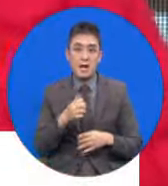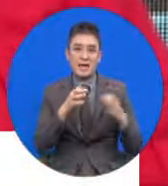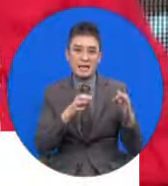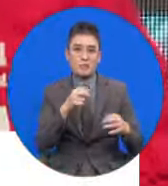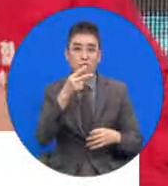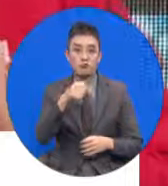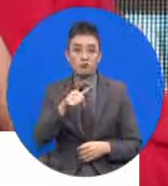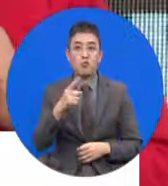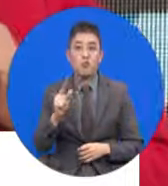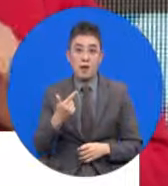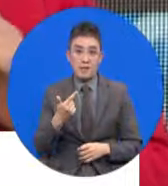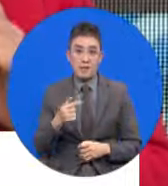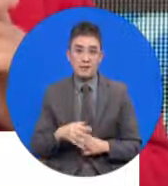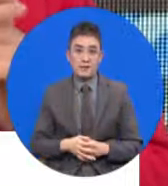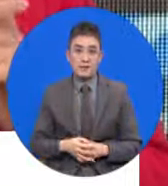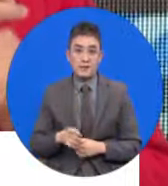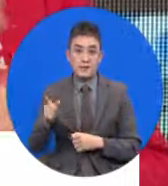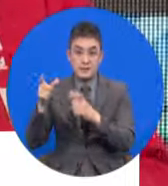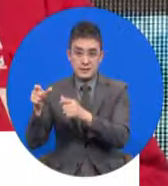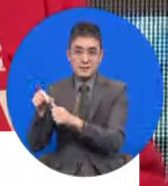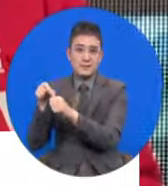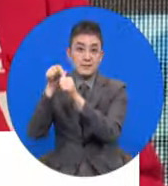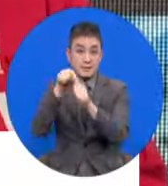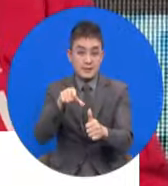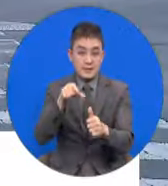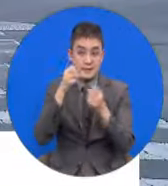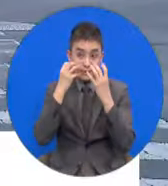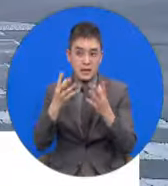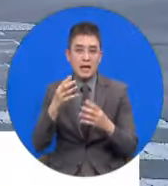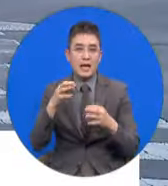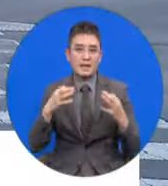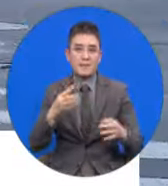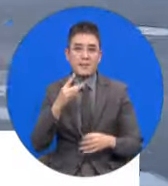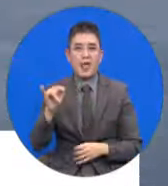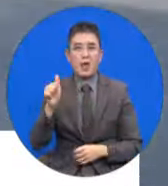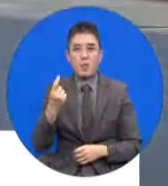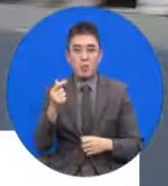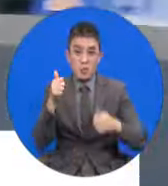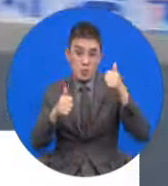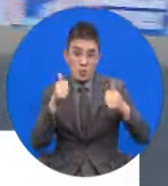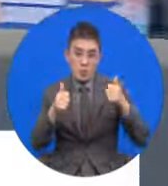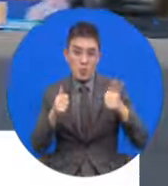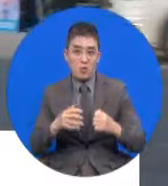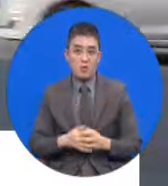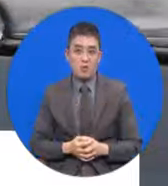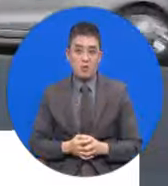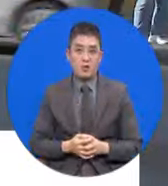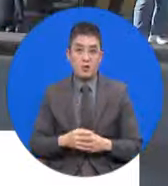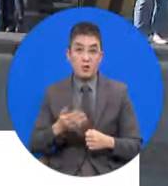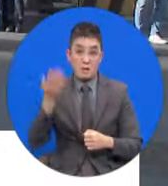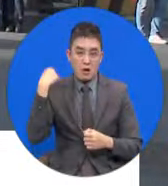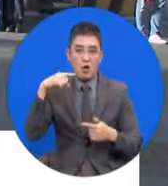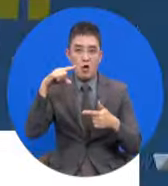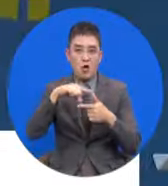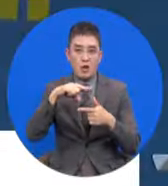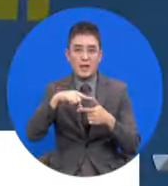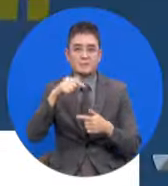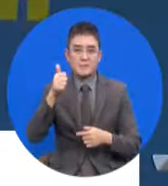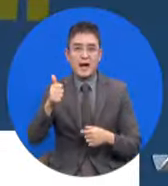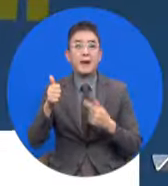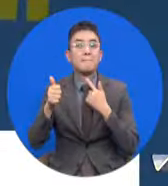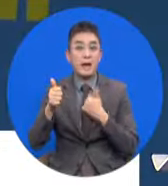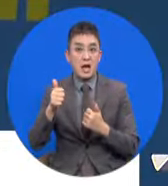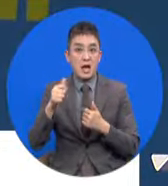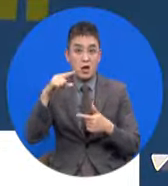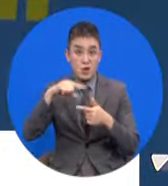후보와 지역구를 옮긴 국민의힘 김태호 후보가 맞붙습니다. 두 후보는 모두 전직 경남지사로 2006년